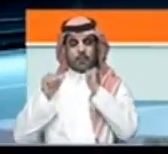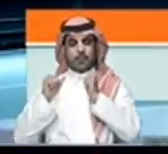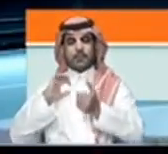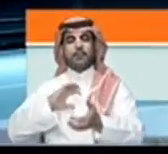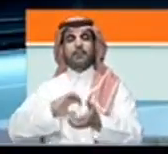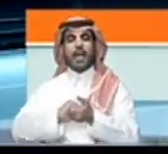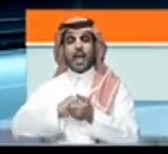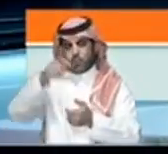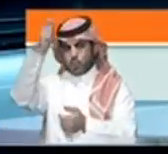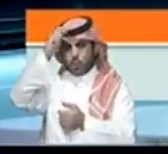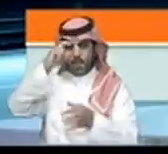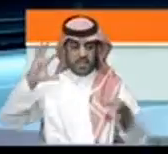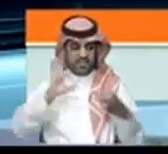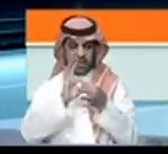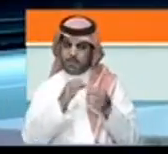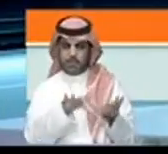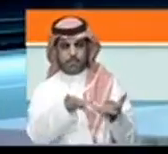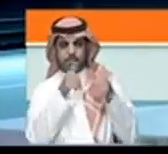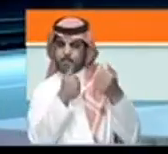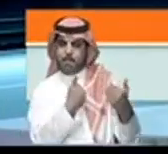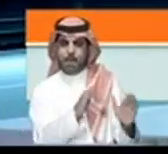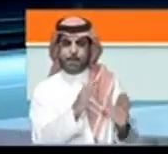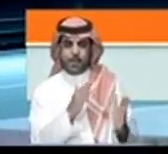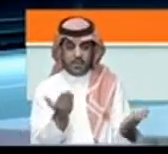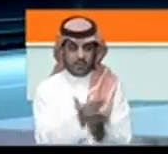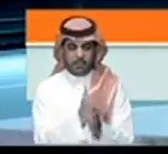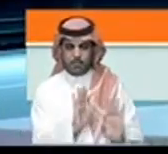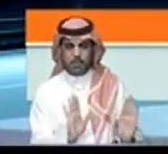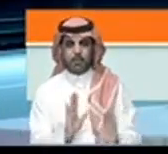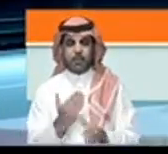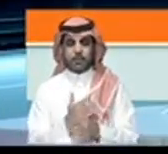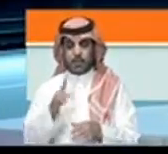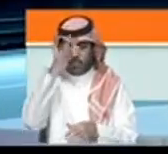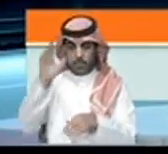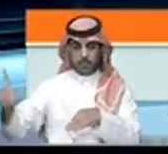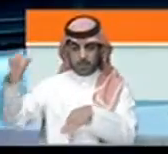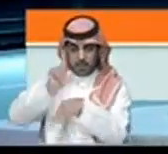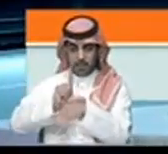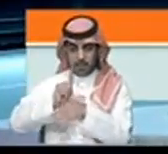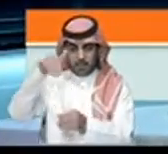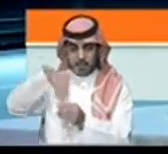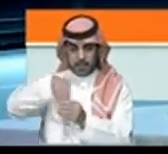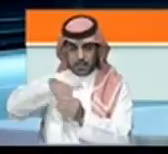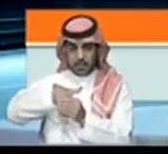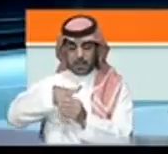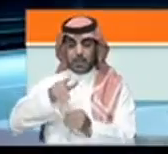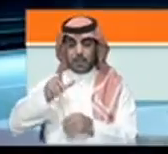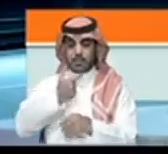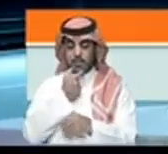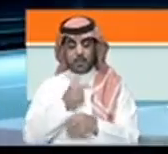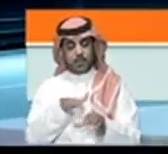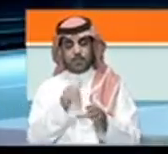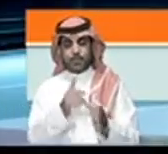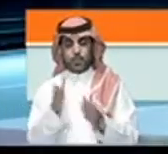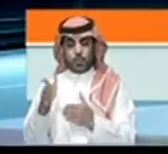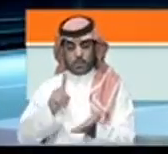الاوروبي دون اتفاق وذلك في حال توليه رئاسه الوزراء انت اكدا اهميه التزام بريطانيا